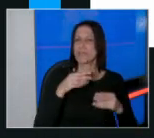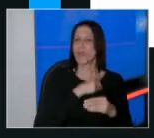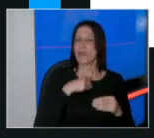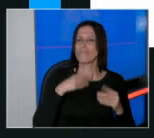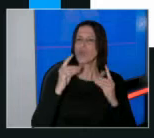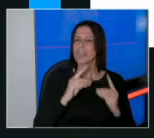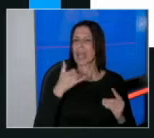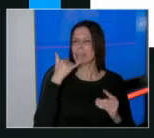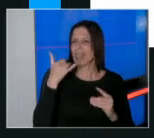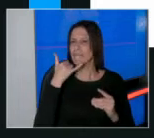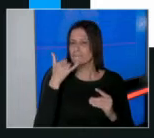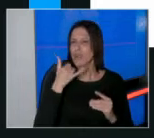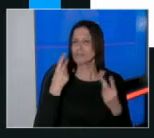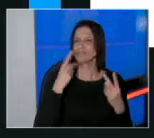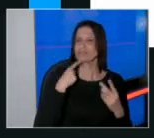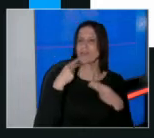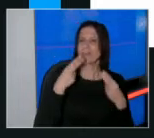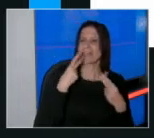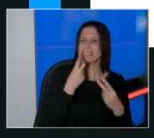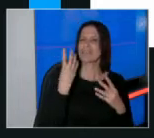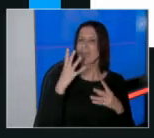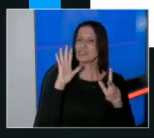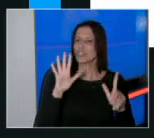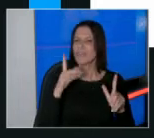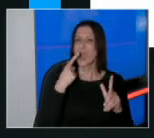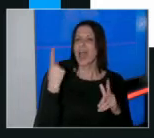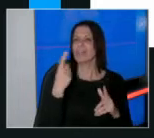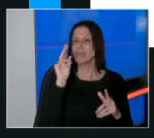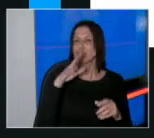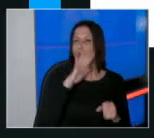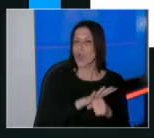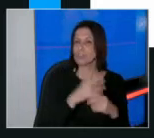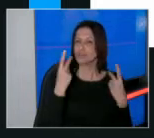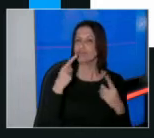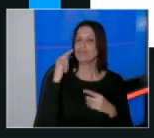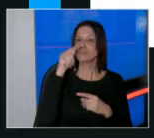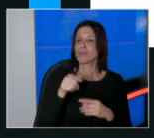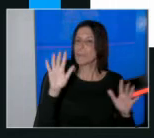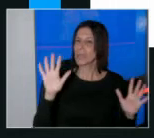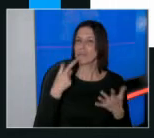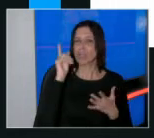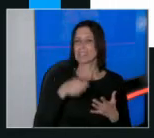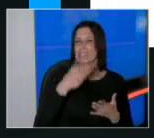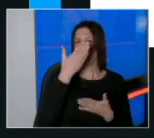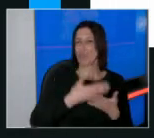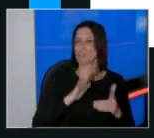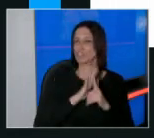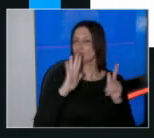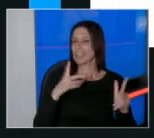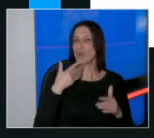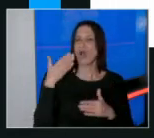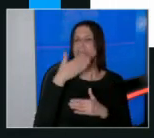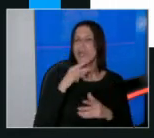24/7 בשבעה מרכזים אקוטיים, בתי חולים, וחשוב שכל אדם שעובר אונס יגיע אליהם בהקדם. אין צורך בטופס 17 או הפניה וטיפול ללא עלות.